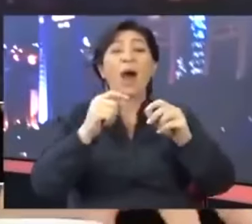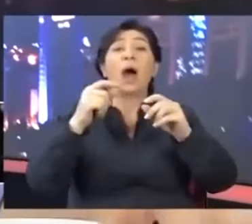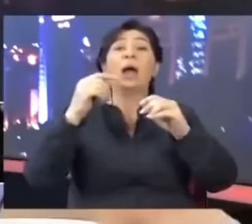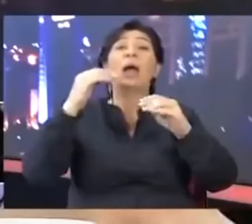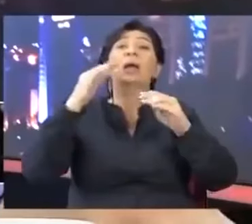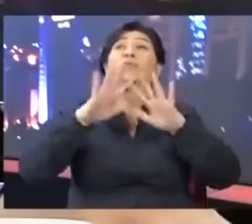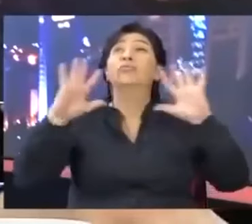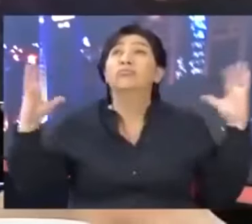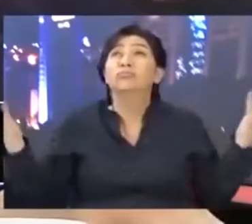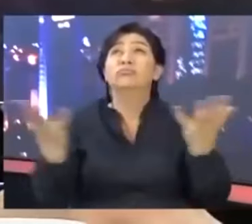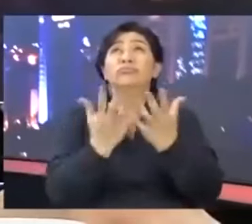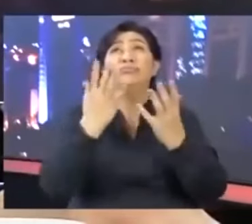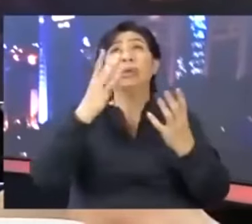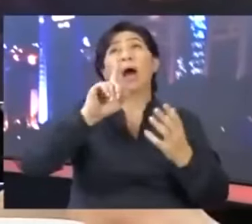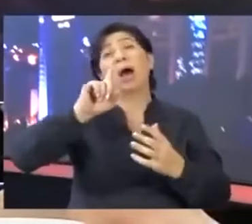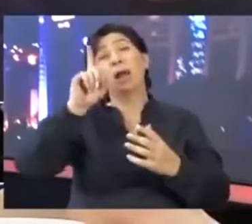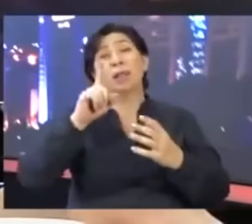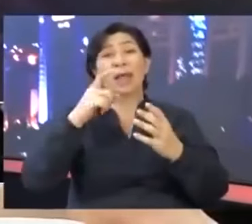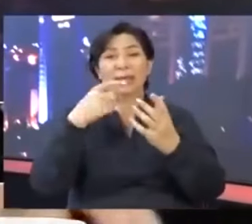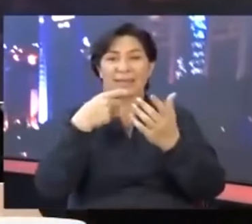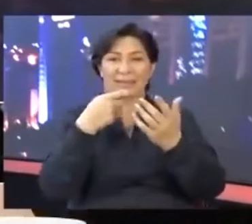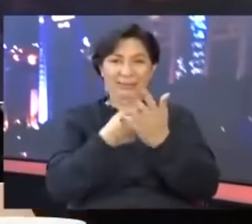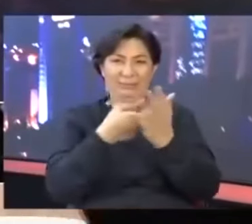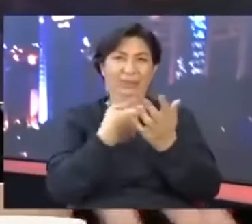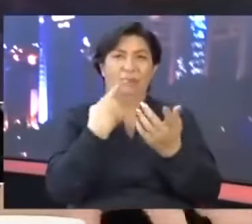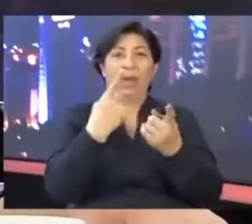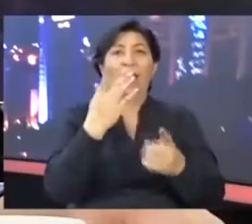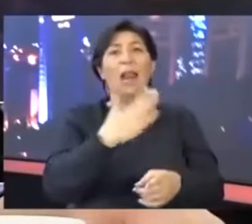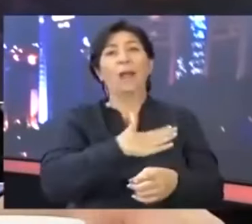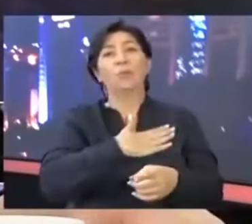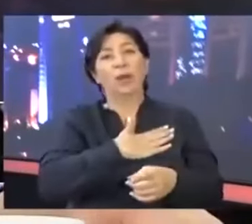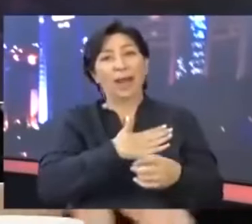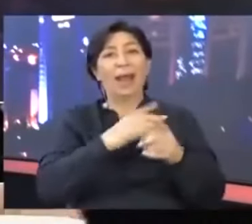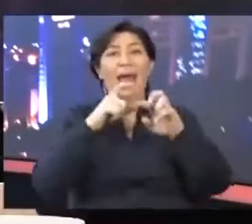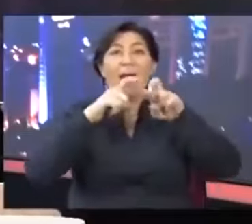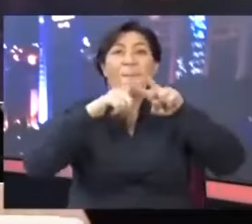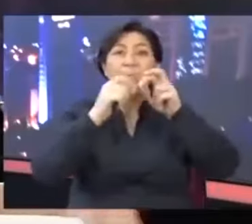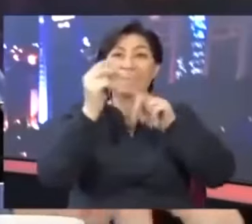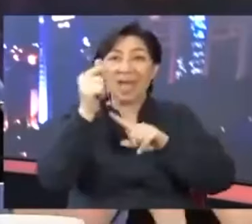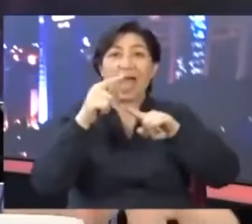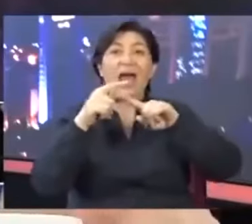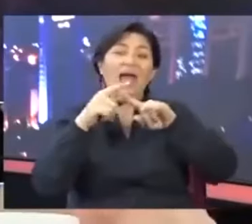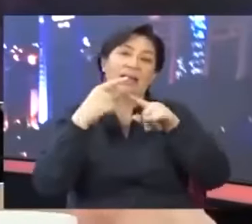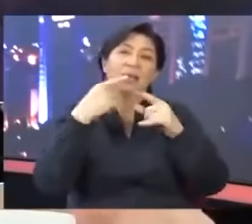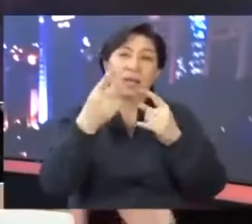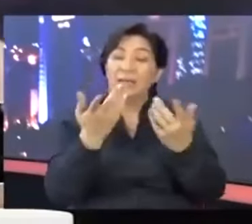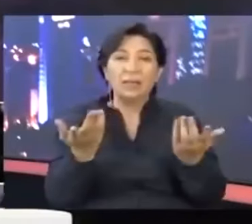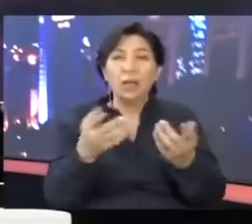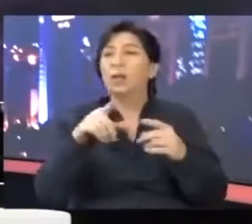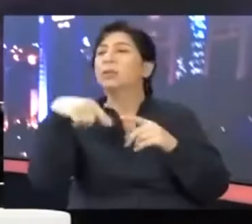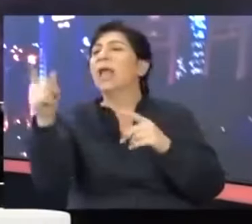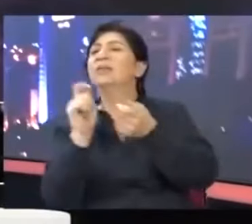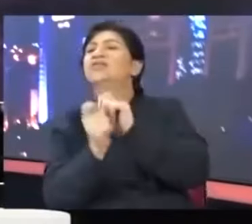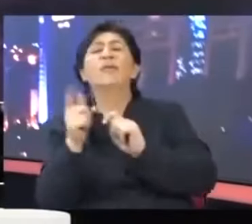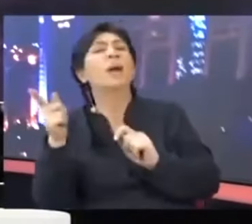alemlerin Rabbine diyelim e diye çeviriyorlar değil mi Elhamdülillahi Rabbil Alem H diğeri de